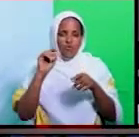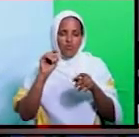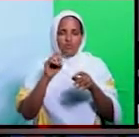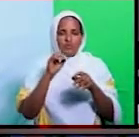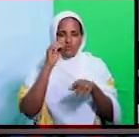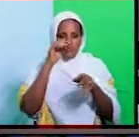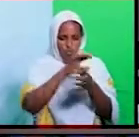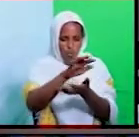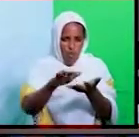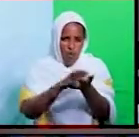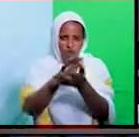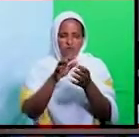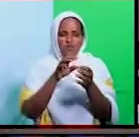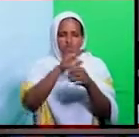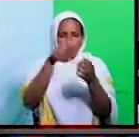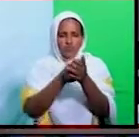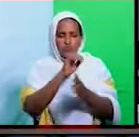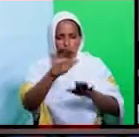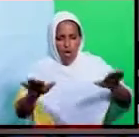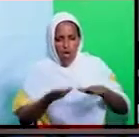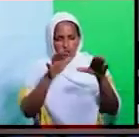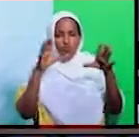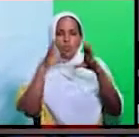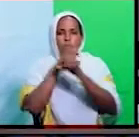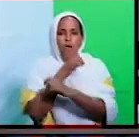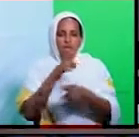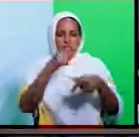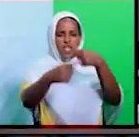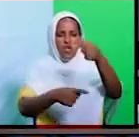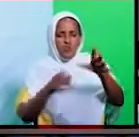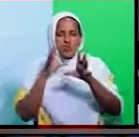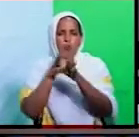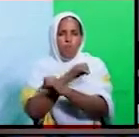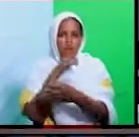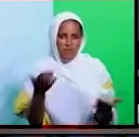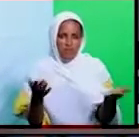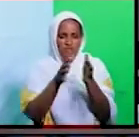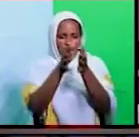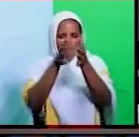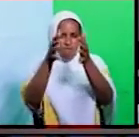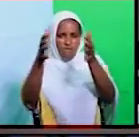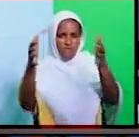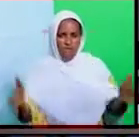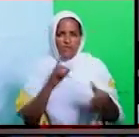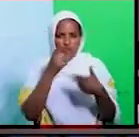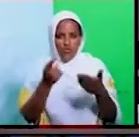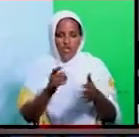የትርጓሜም የተለያዩ መጽሐፍት ማንበብ ቅዱስ መጽሐፍን ለመማር በጣም ወሳኝ ነው።